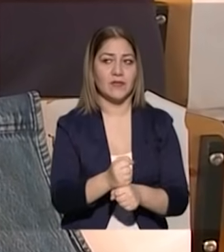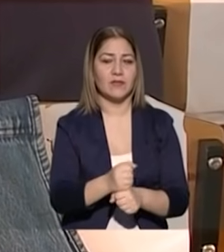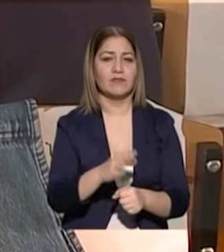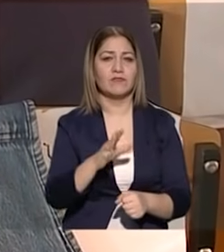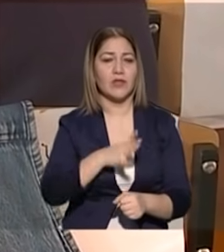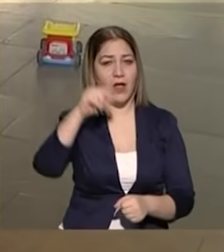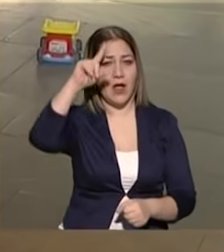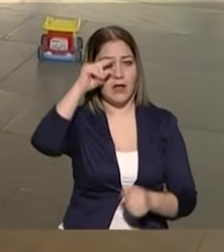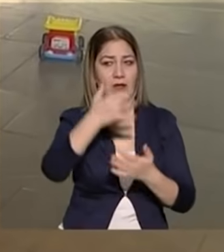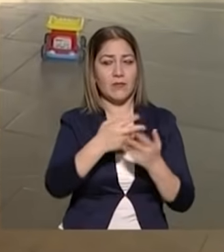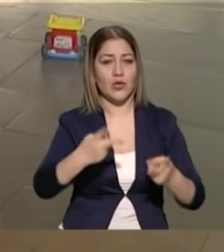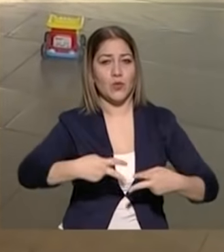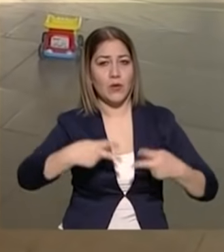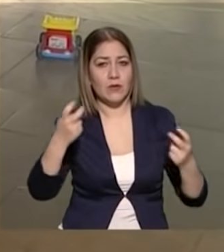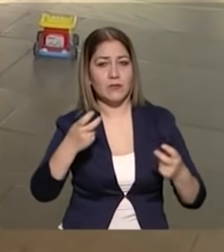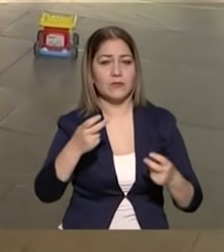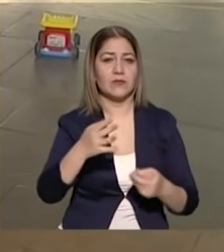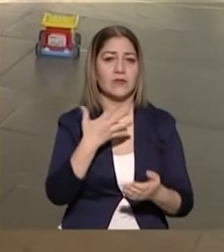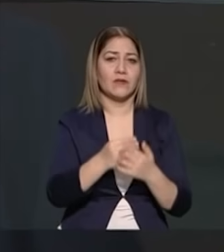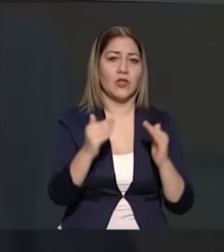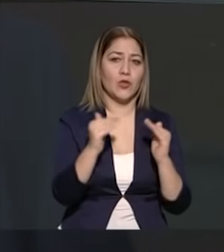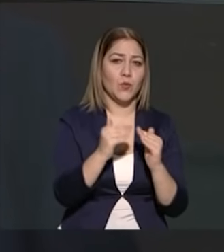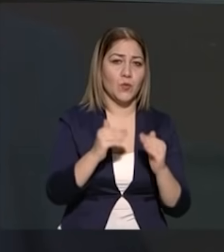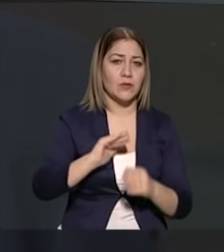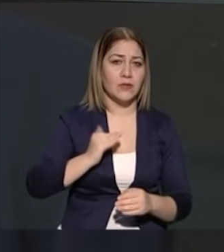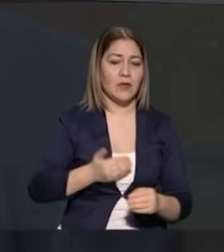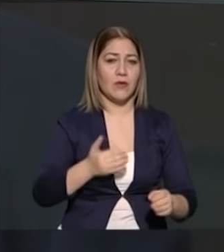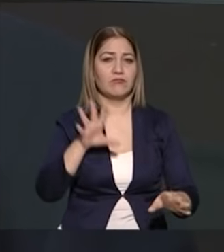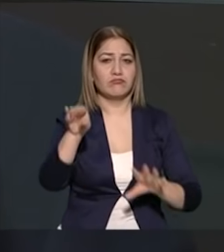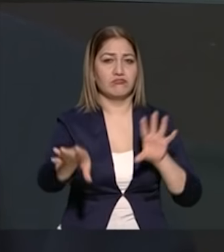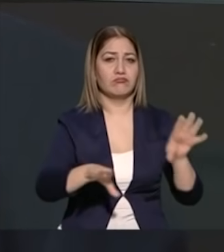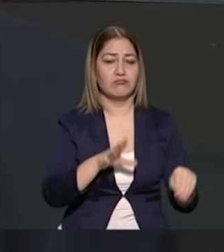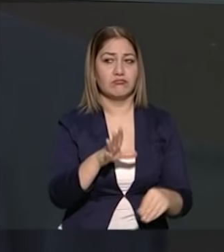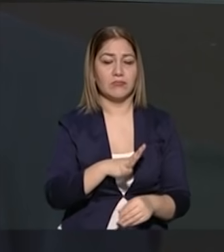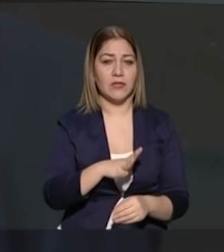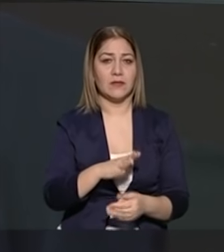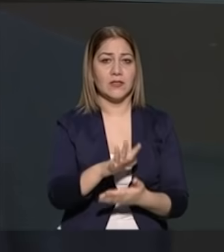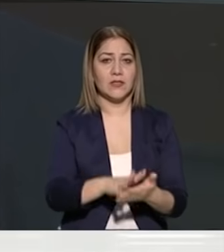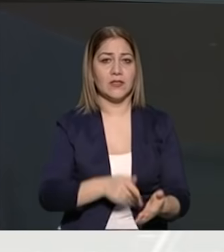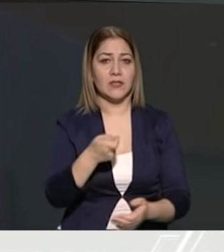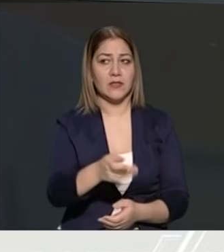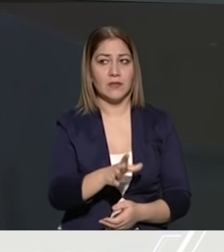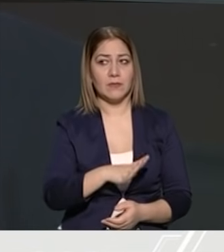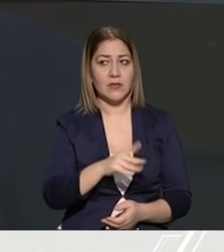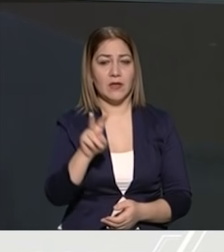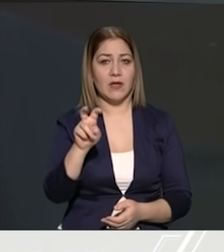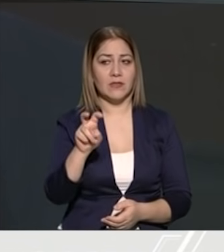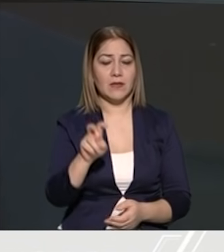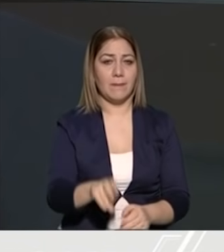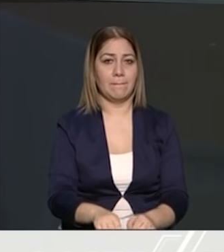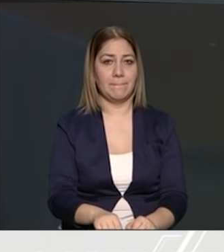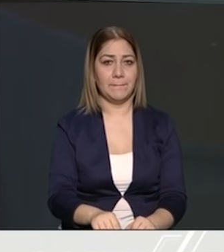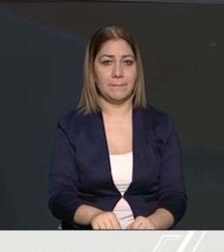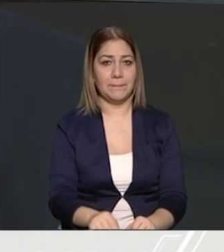էին Հայաստանի տարբեր հյուրանոցներում, մասնավոր տներում։ Կենտրոն դիմում են և դիմել են և Արցախից միանգամից